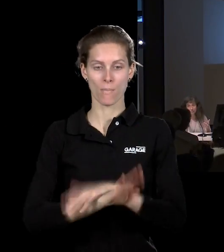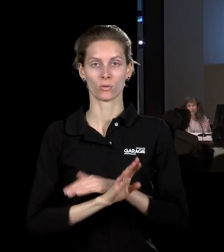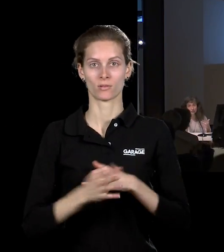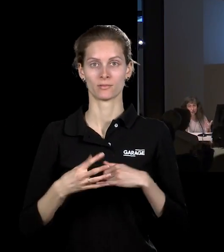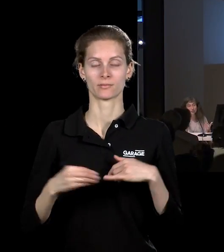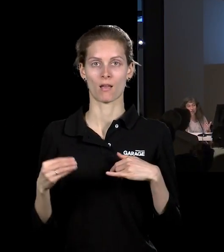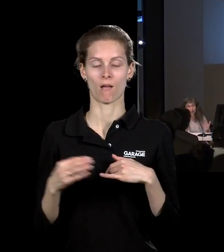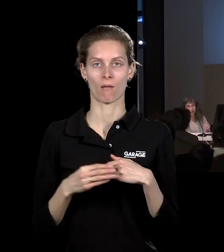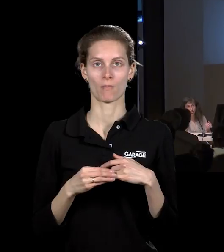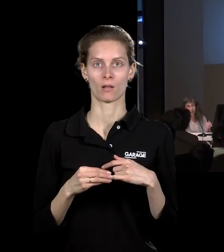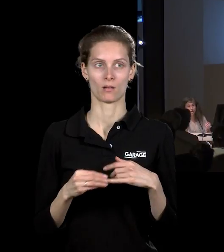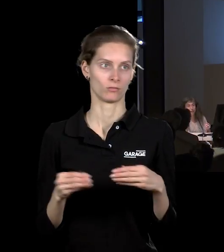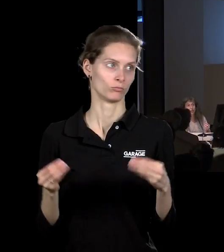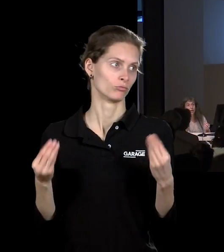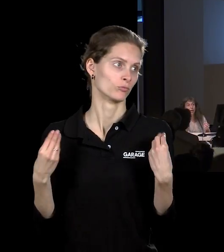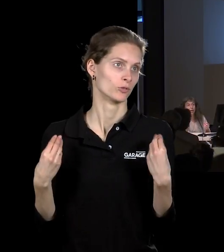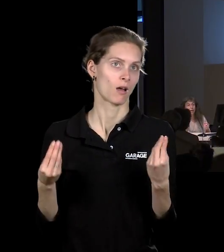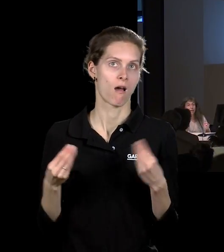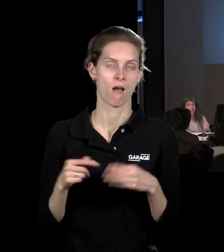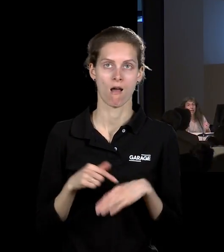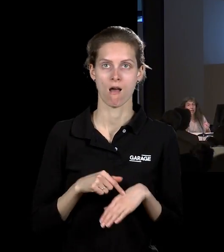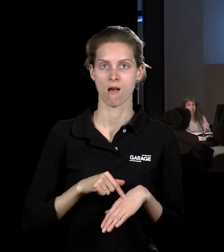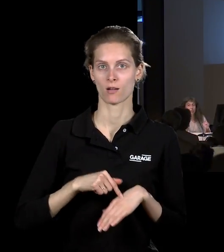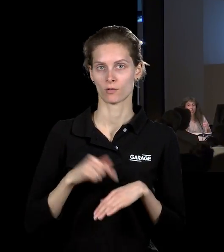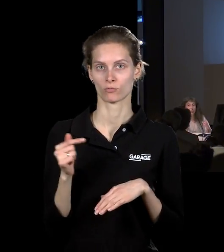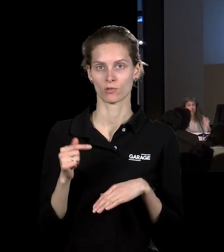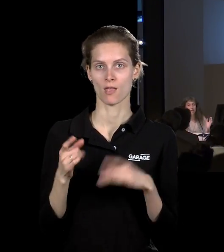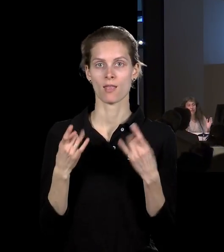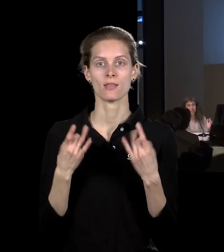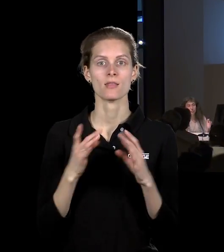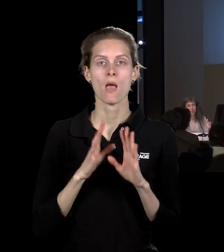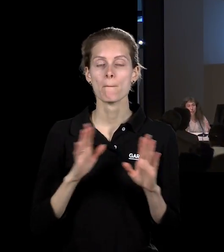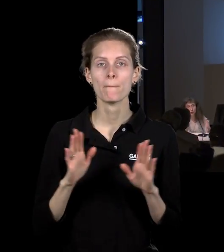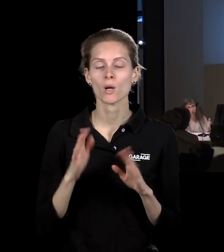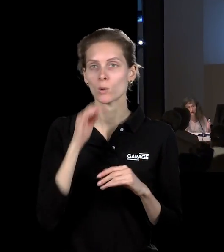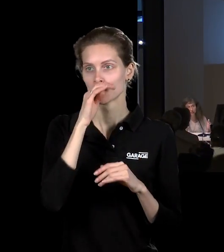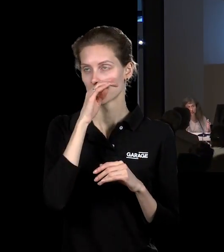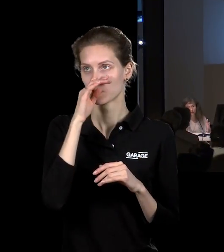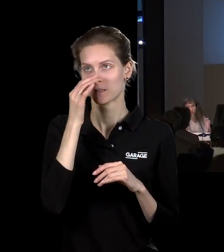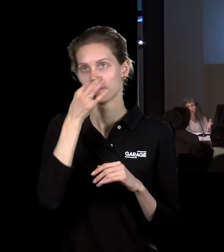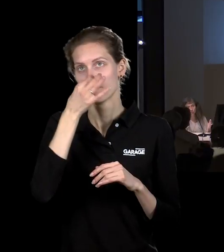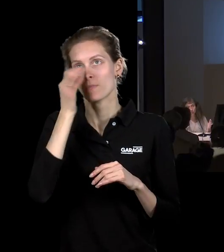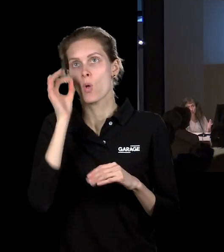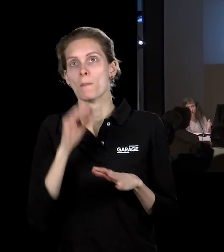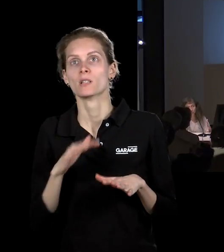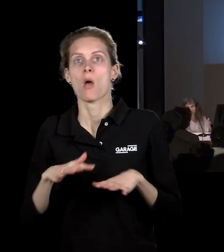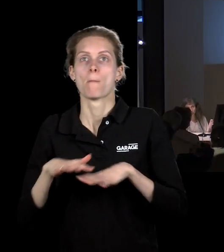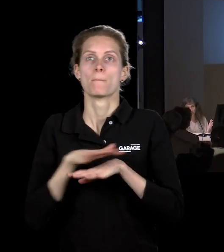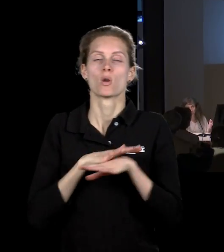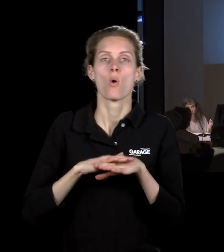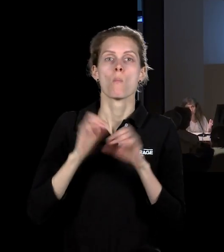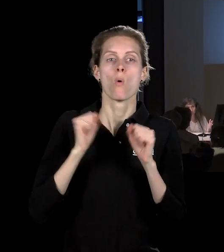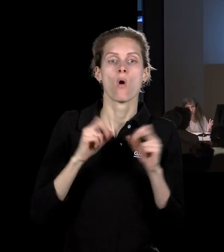невероятное сюрреалистическое ощущение, не просто пространственный опыт, это очень красиво, это можно рассматривать